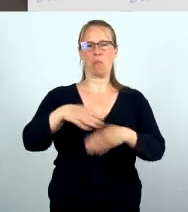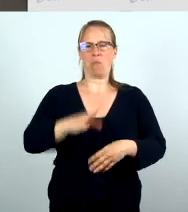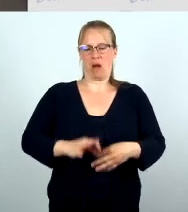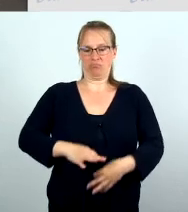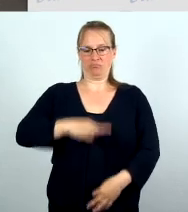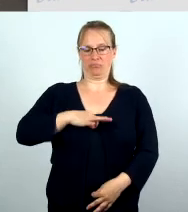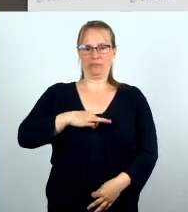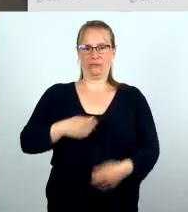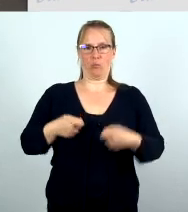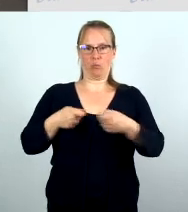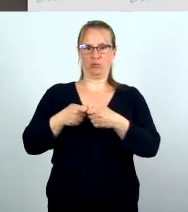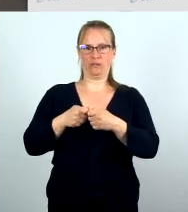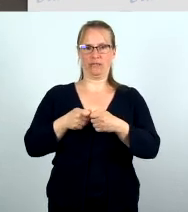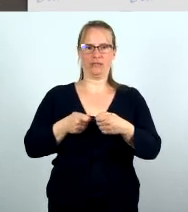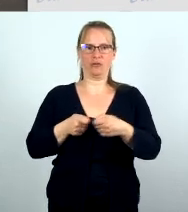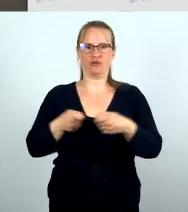Rumpa ausgleichen müsst.